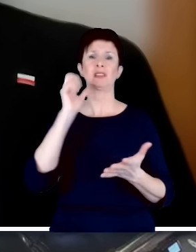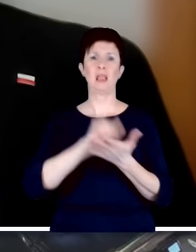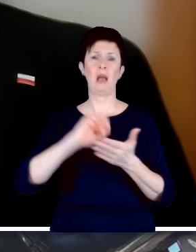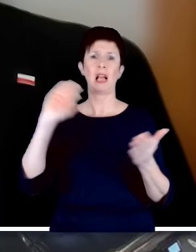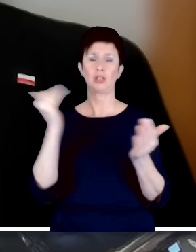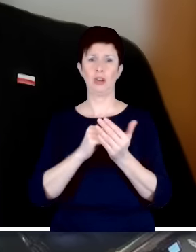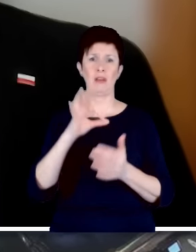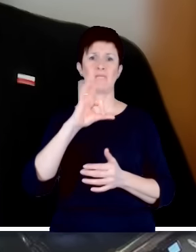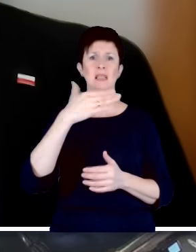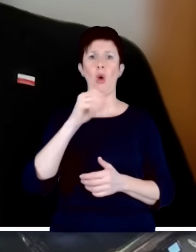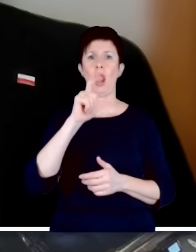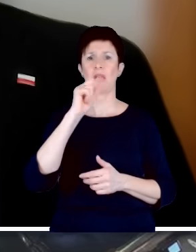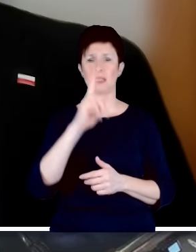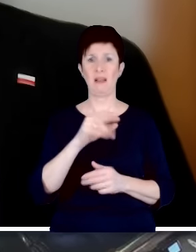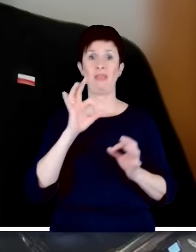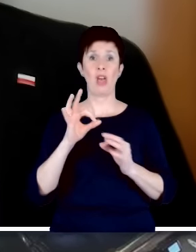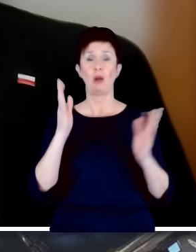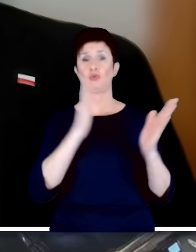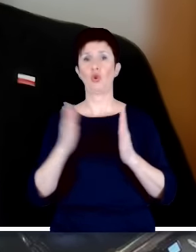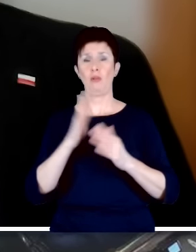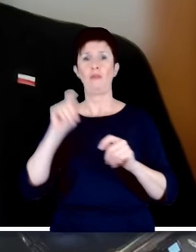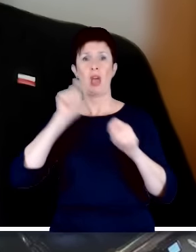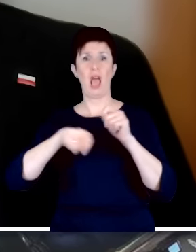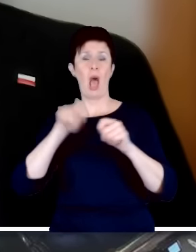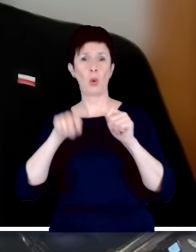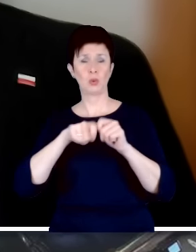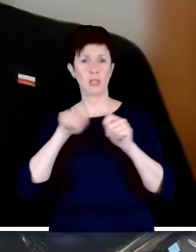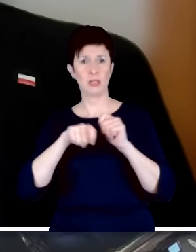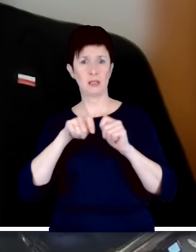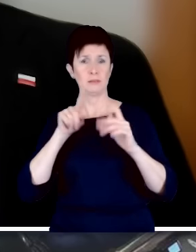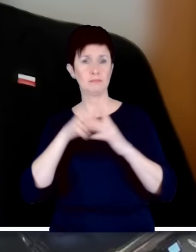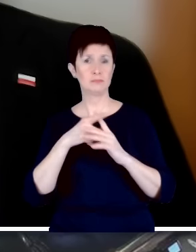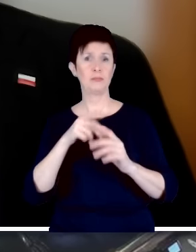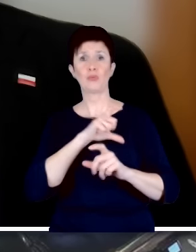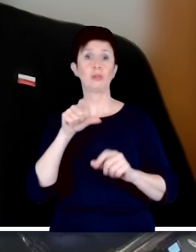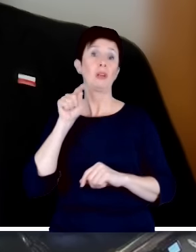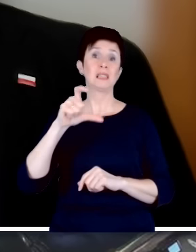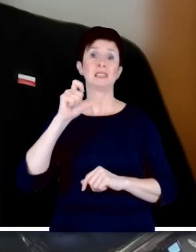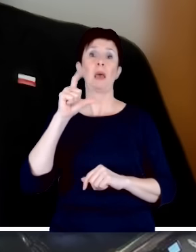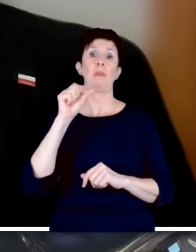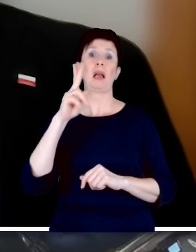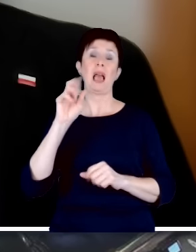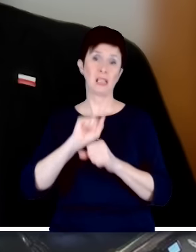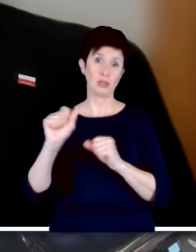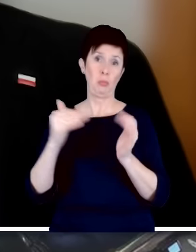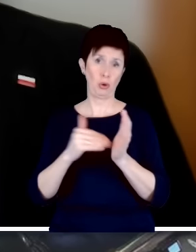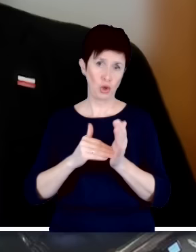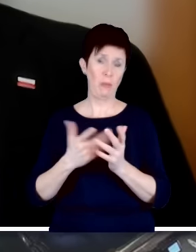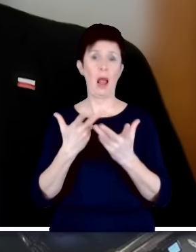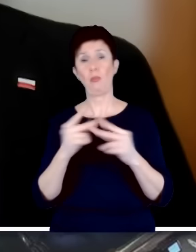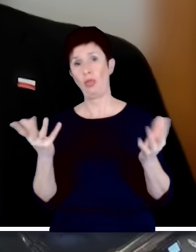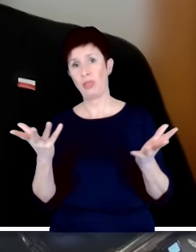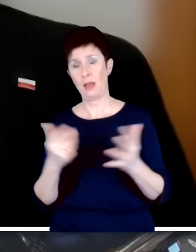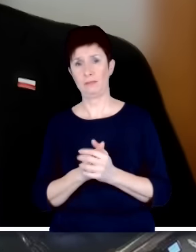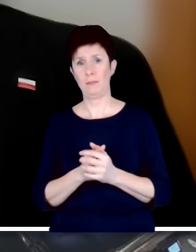twierdzi, że przygotowuje audyt, a ten audyt da odpowiedź na pytanie, czy Centralny Port Komunikacyjny jest niezbędny. Jednym słowem, czy pogrzebać